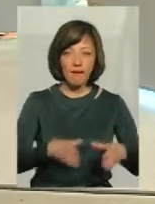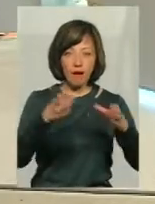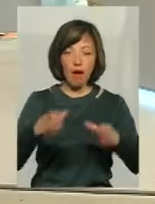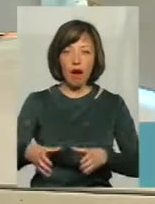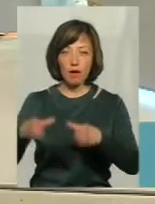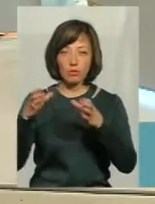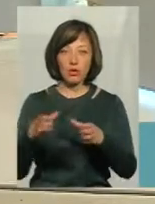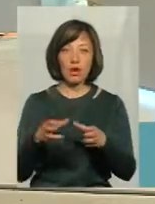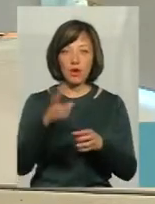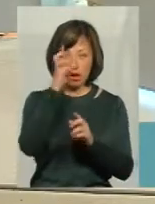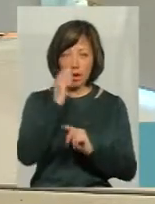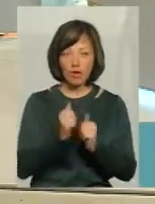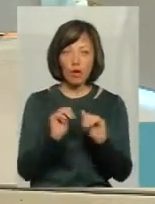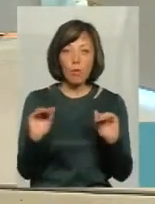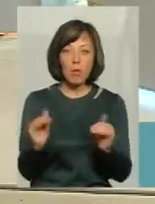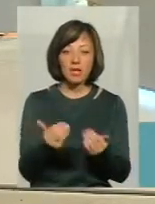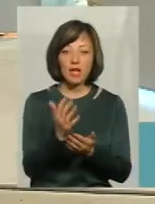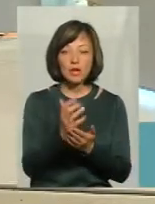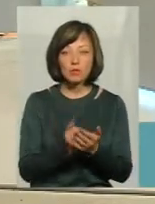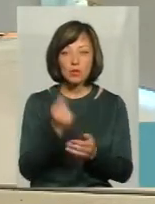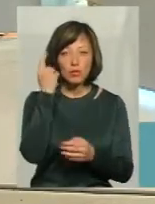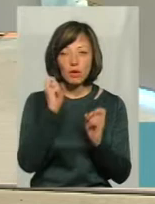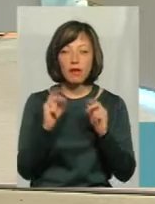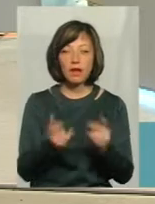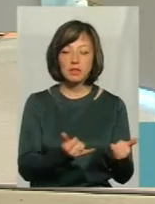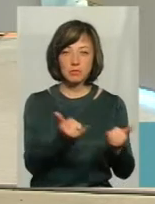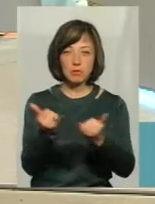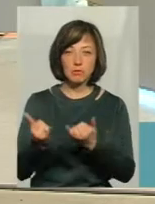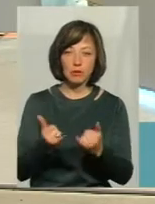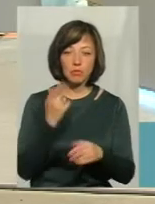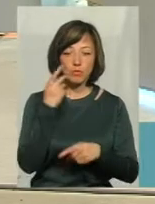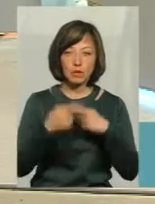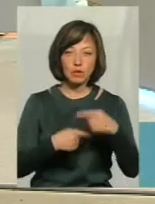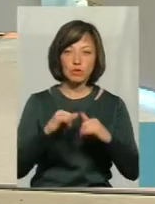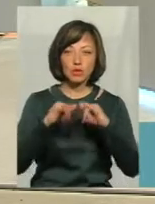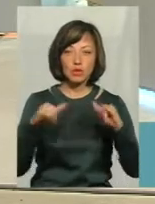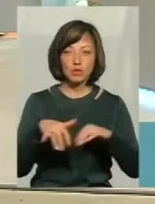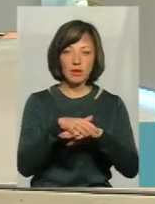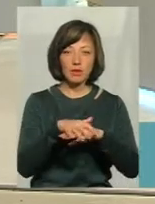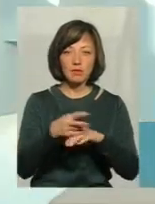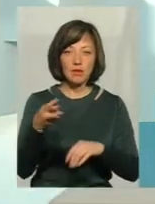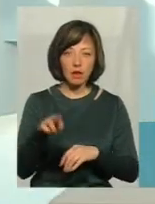обмежена ресурсами, і вона думає над тим, як забезпечити постійно зростаюче населення